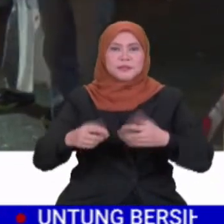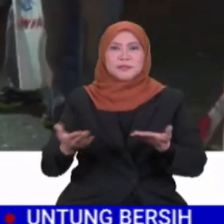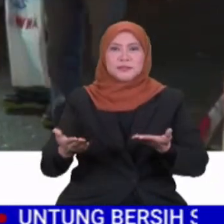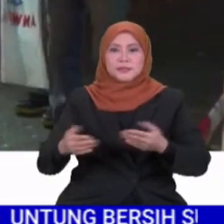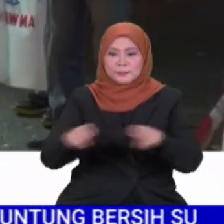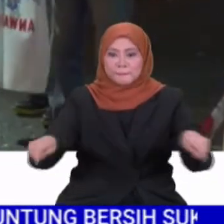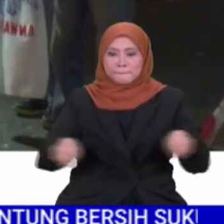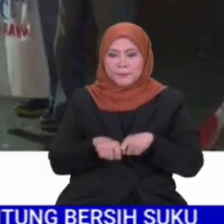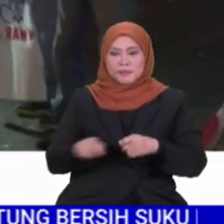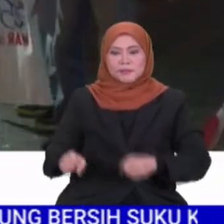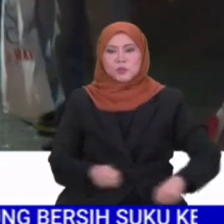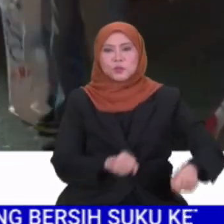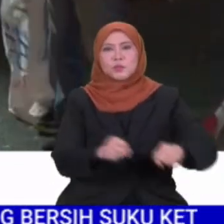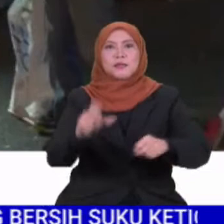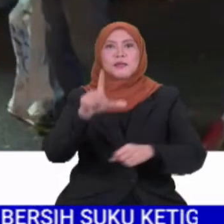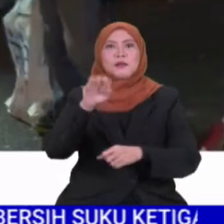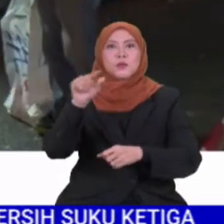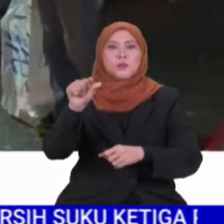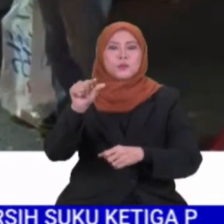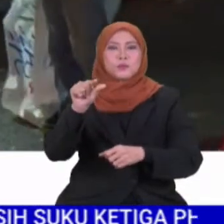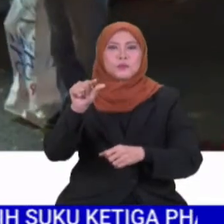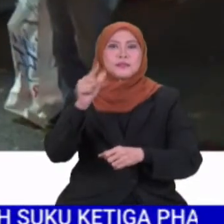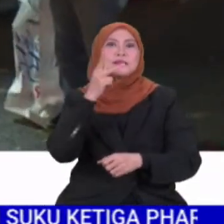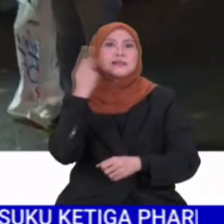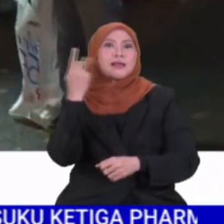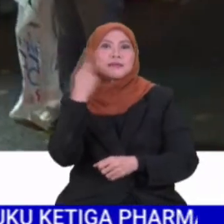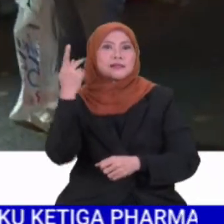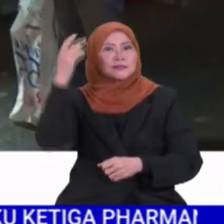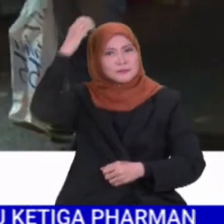Sungai Long Clubhouse Kajang, Selangor.